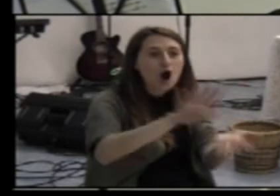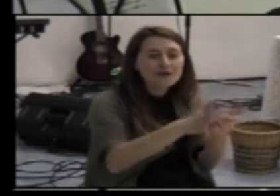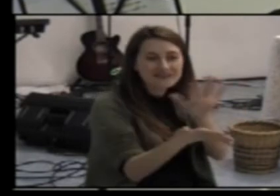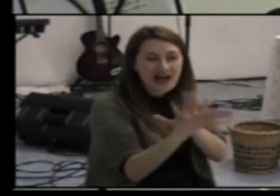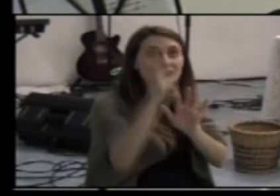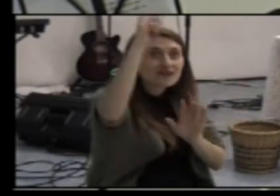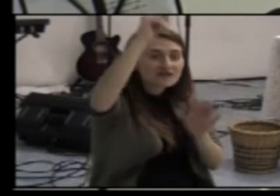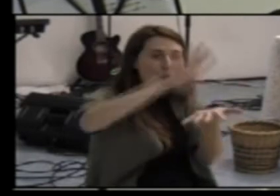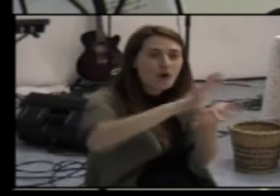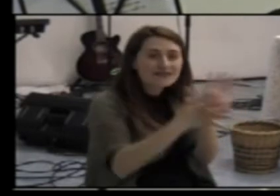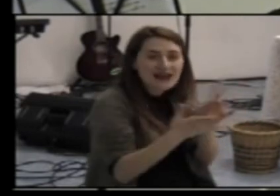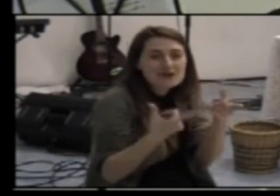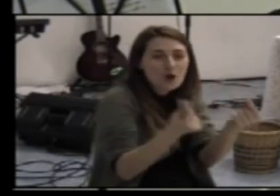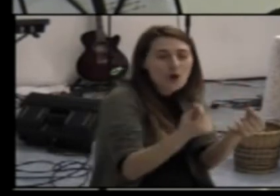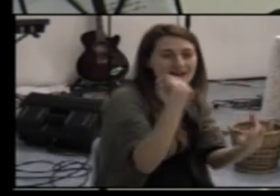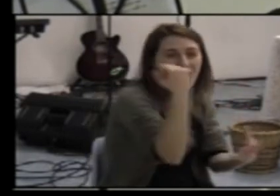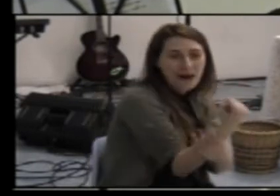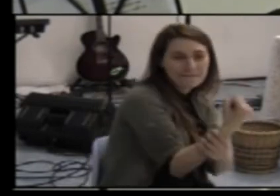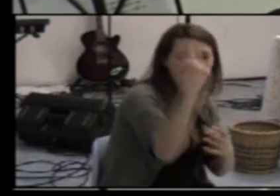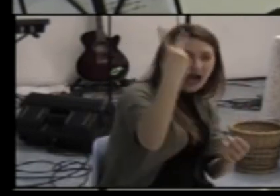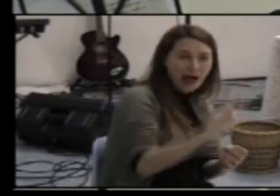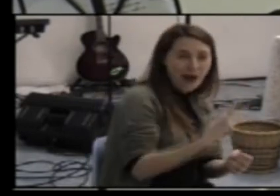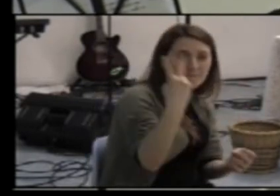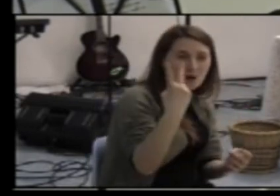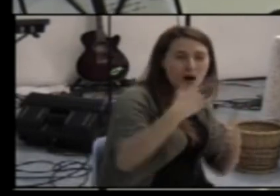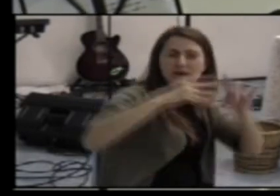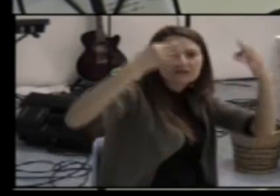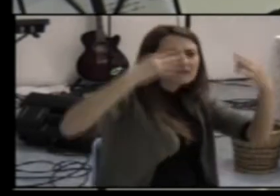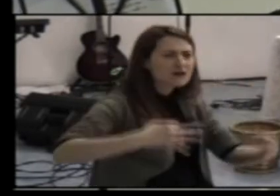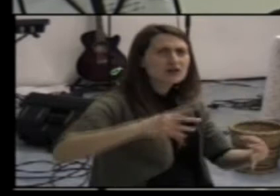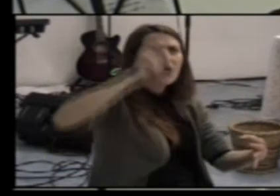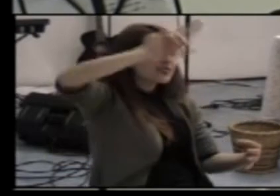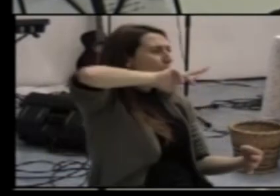la promessa di Dio, che il suo patto, sarebbe stato sicuro.